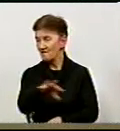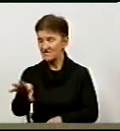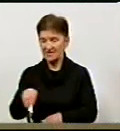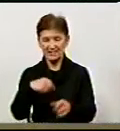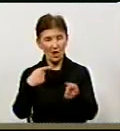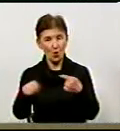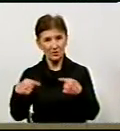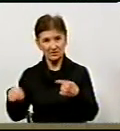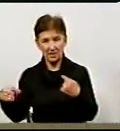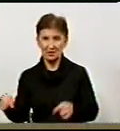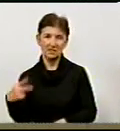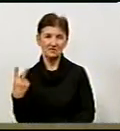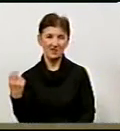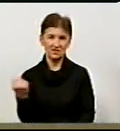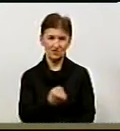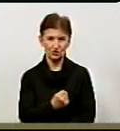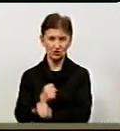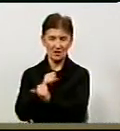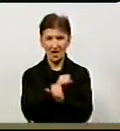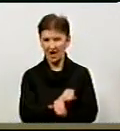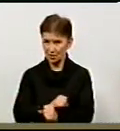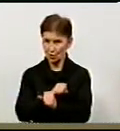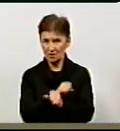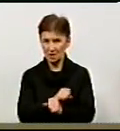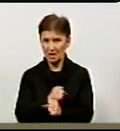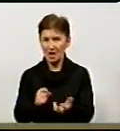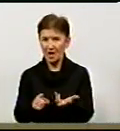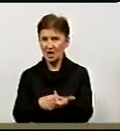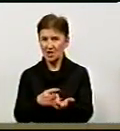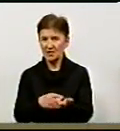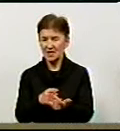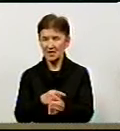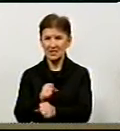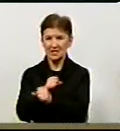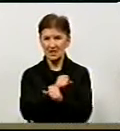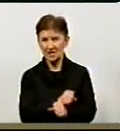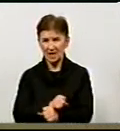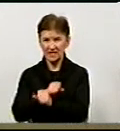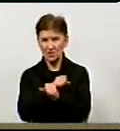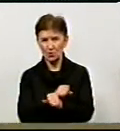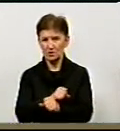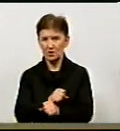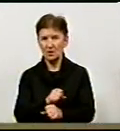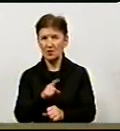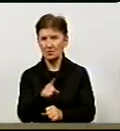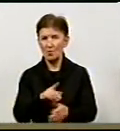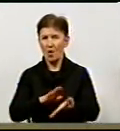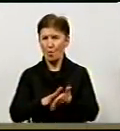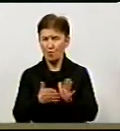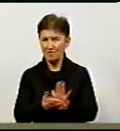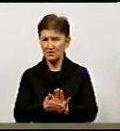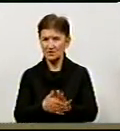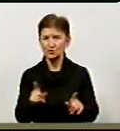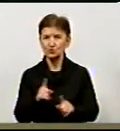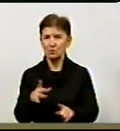територій 2 тижні триватимуть канікули. Кількість канікул на цих 4 територіях в тиждень обумовлена над тим, що